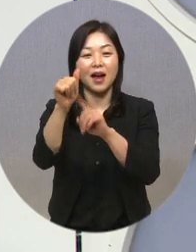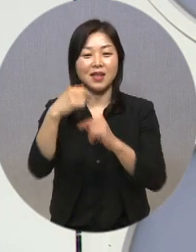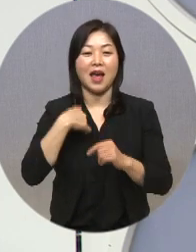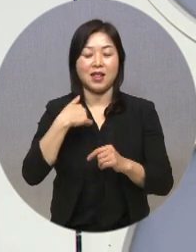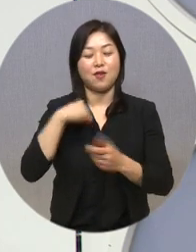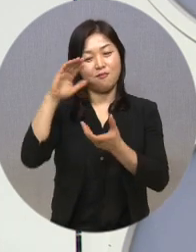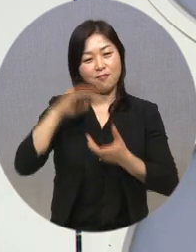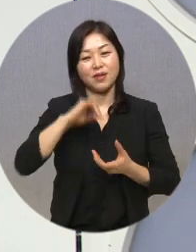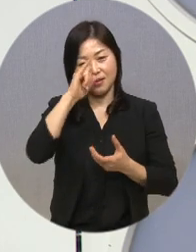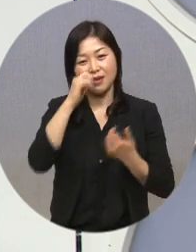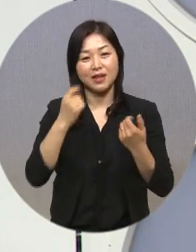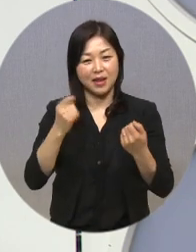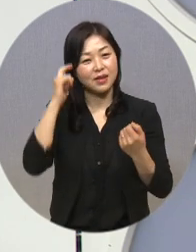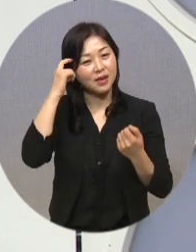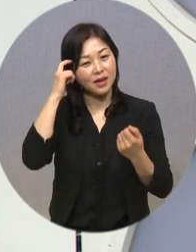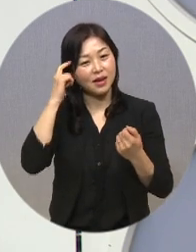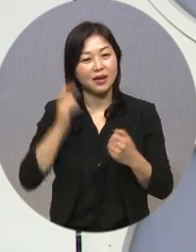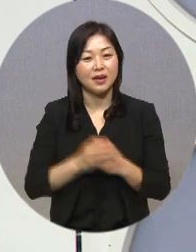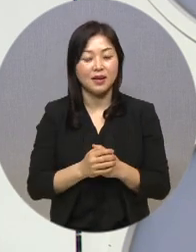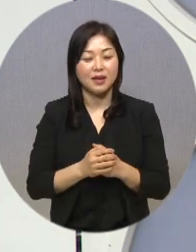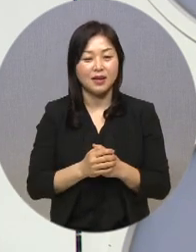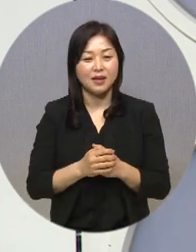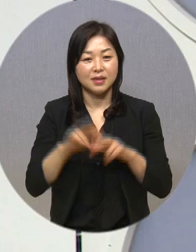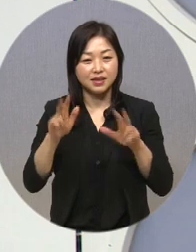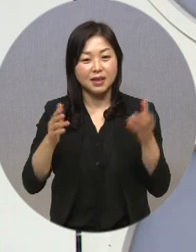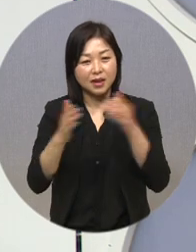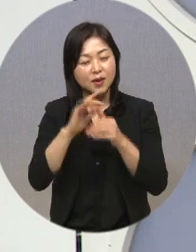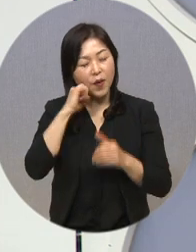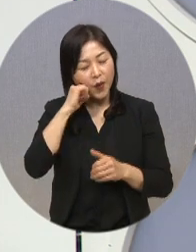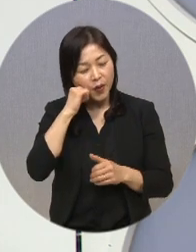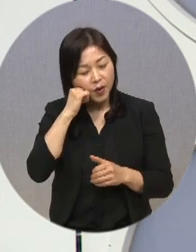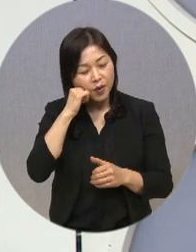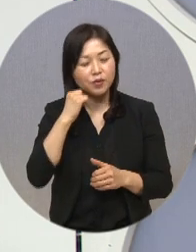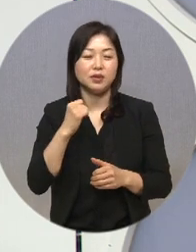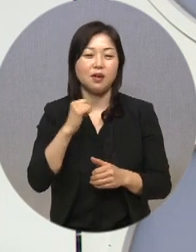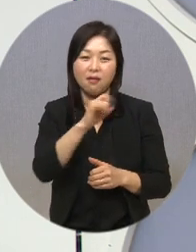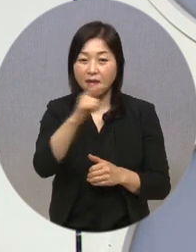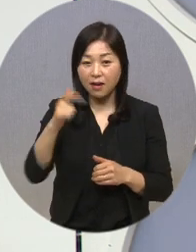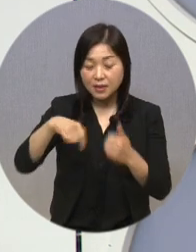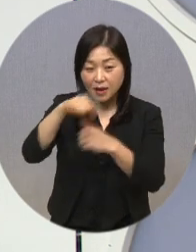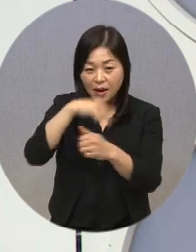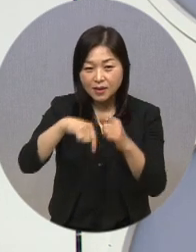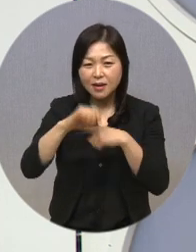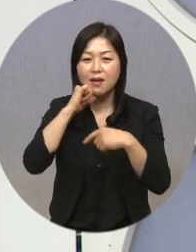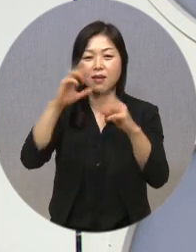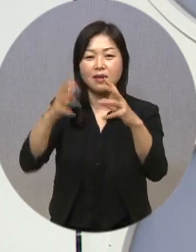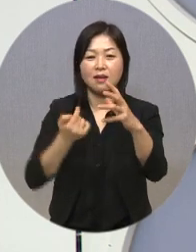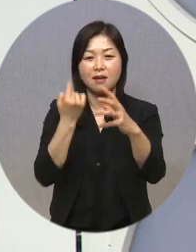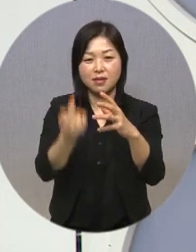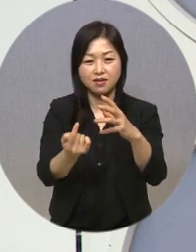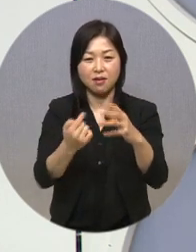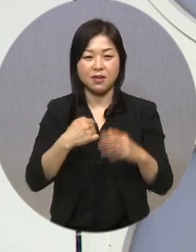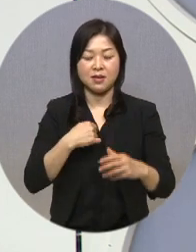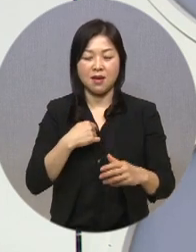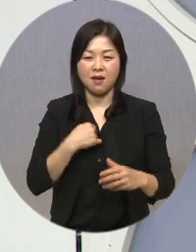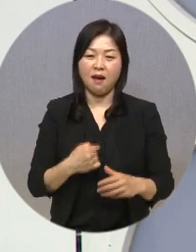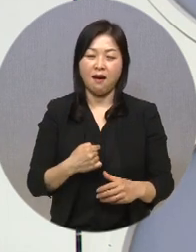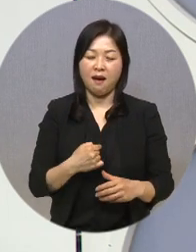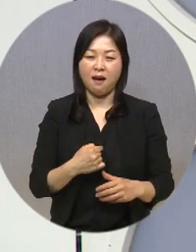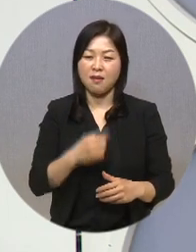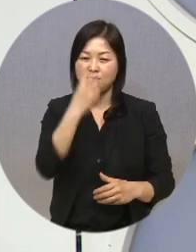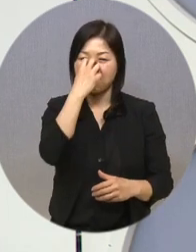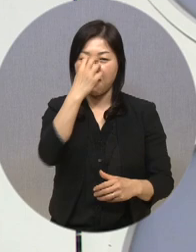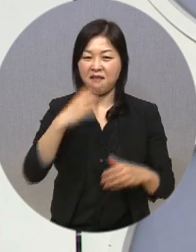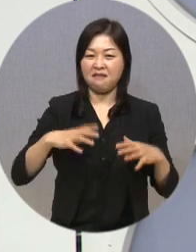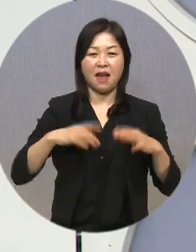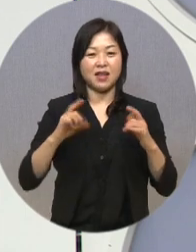그 어려운 거기를 그 가난한 나라에 가서 그래서 내가 잘난 것보다는